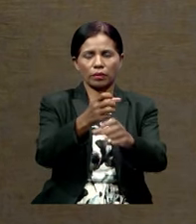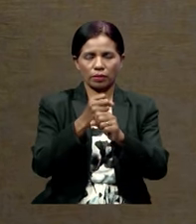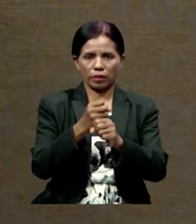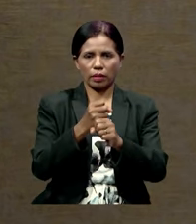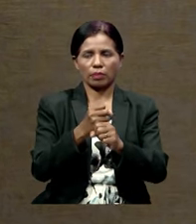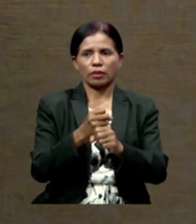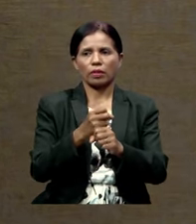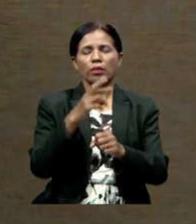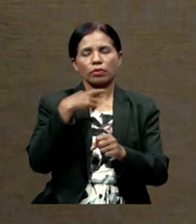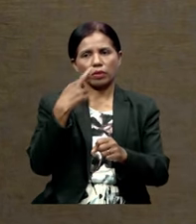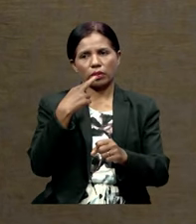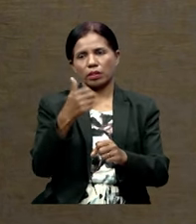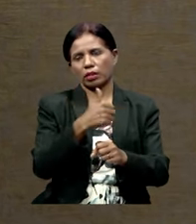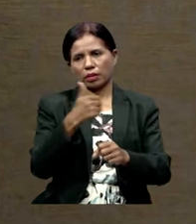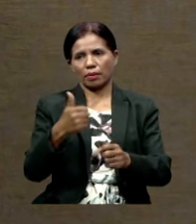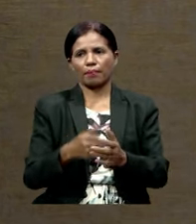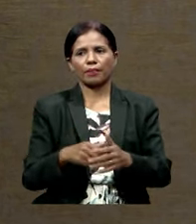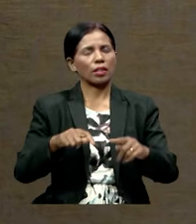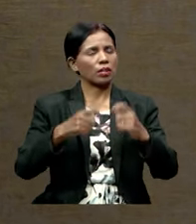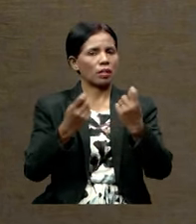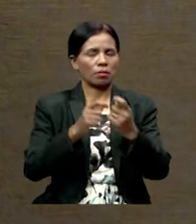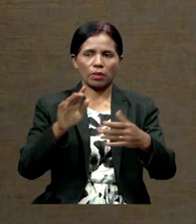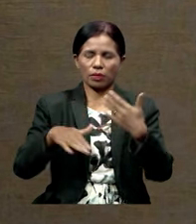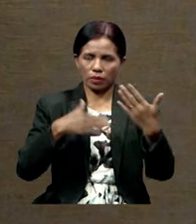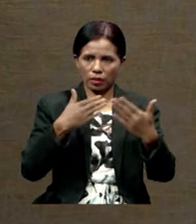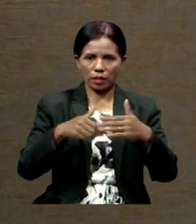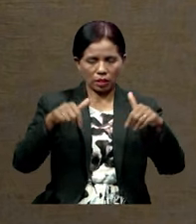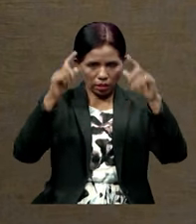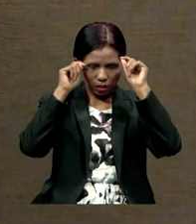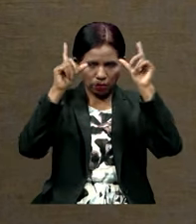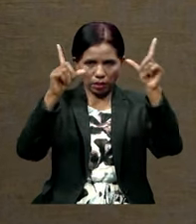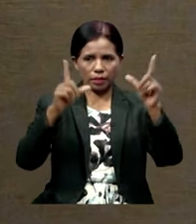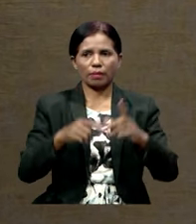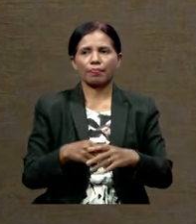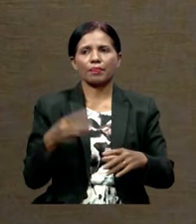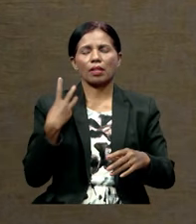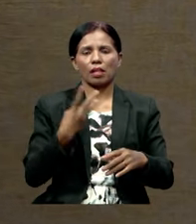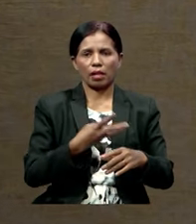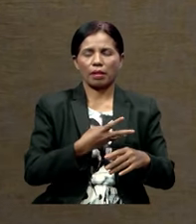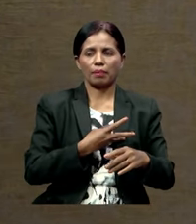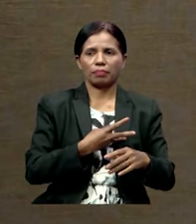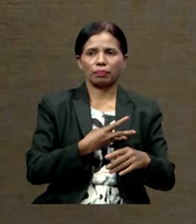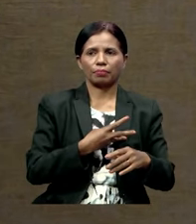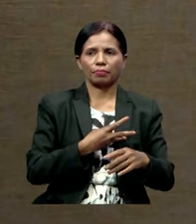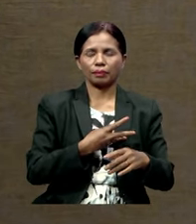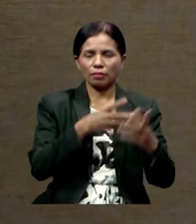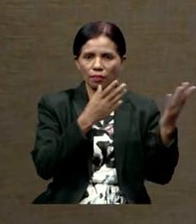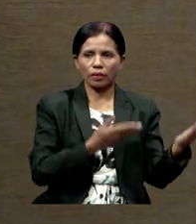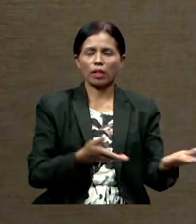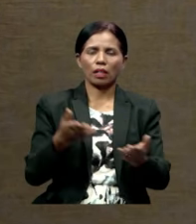mostră o sirsil cu tipul tot nebeke există Timor la Antoma am isei haruka